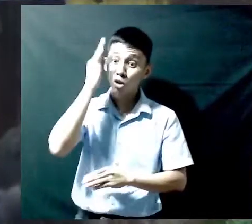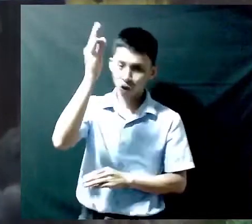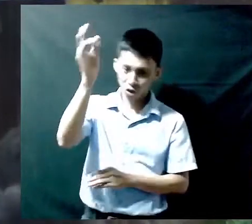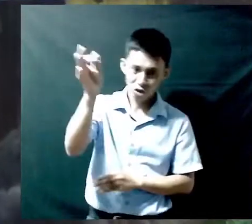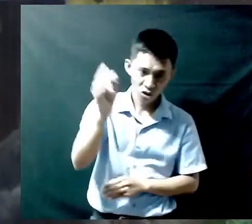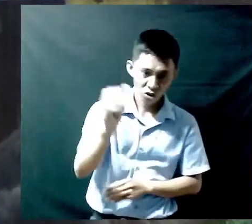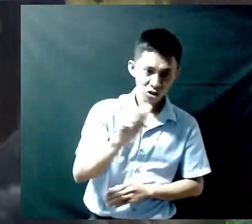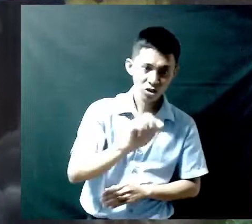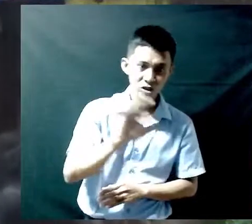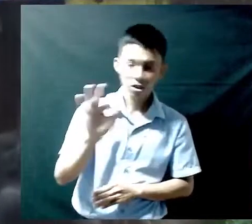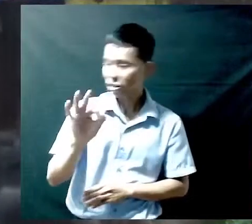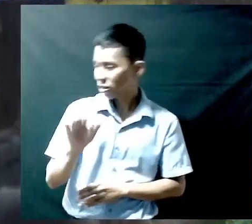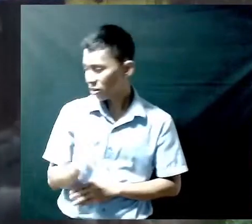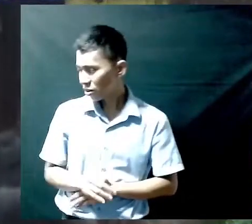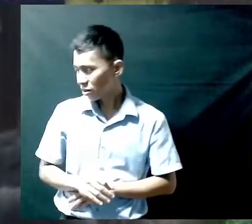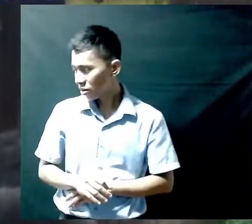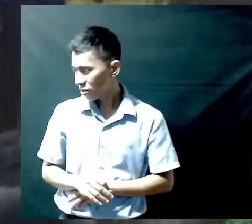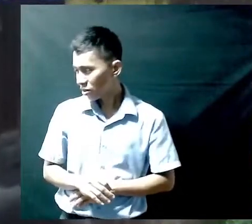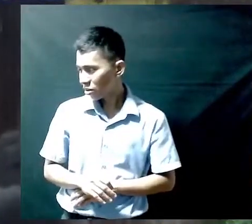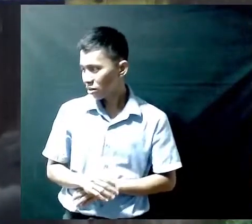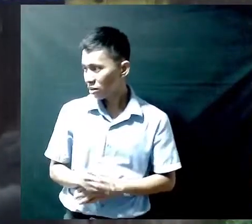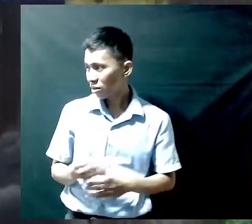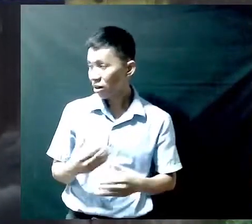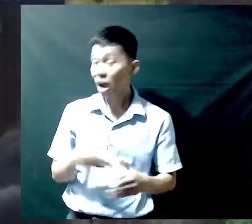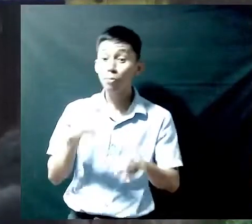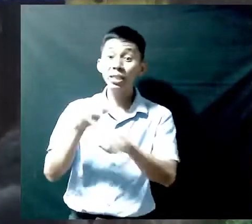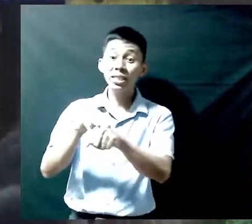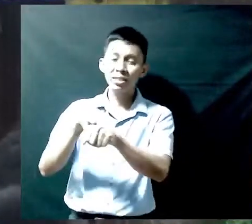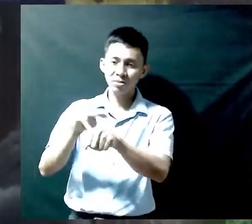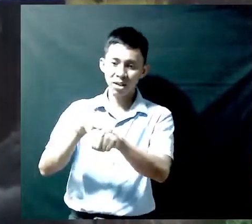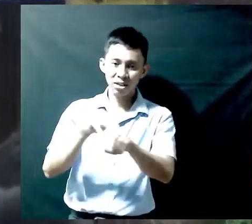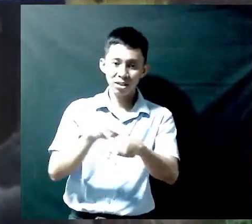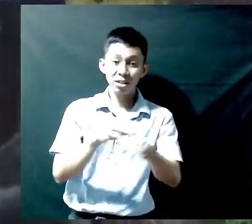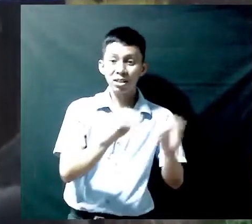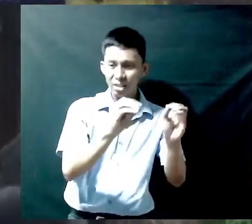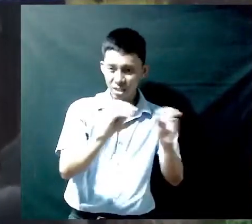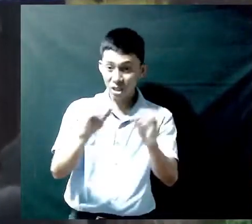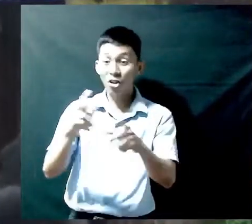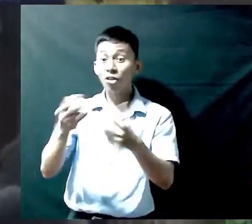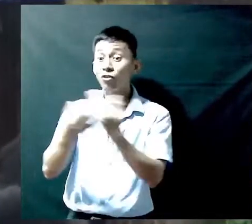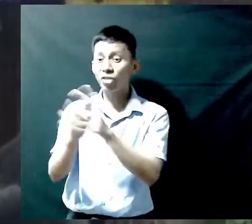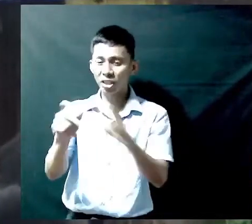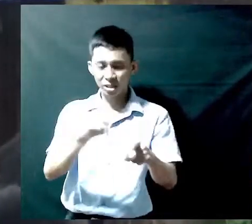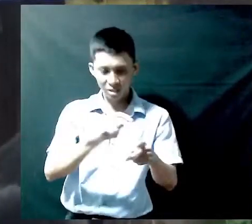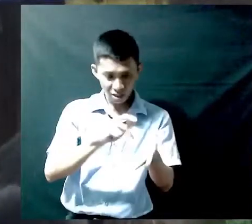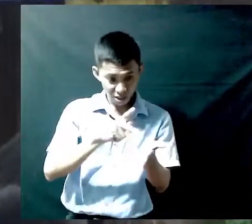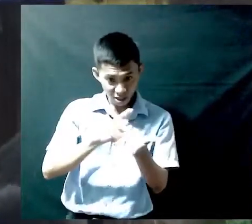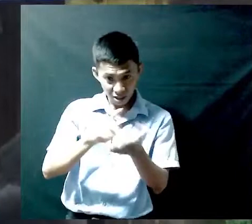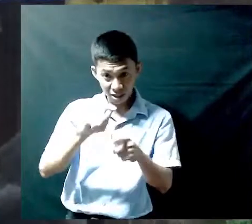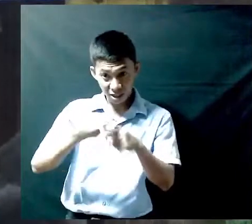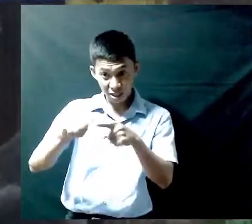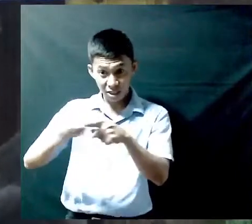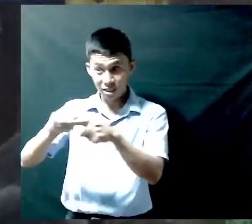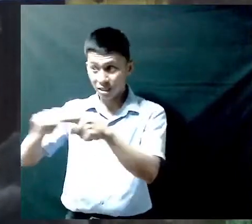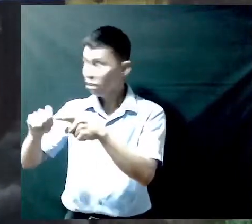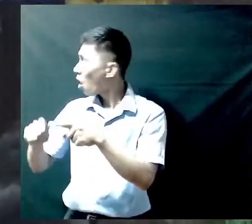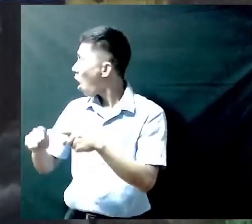1,700 students that benefits in our ministry. And who knows, magkaroon po ng Tough Guys Cebu.